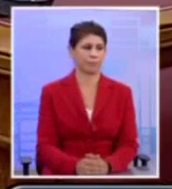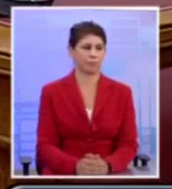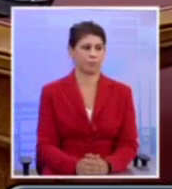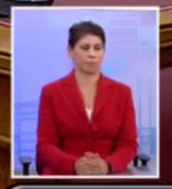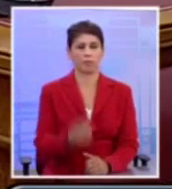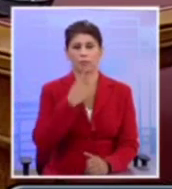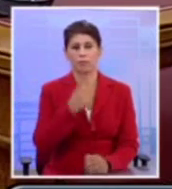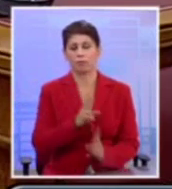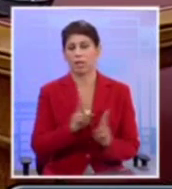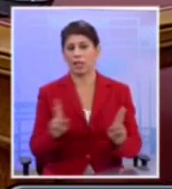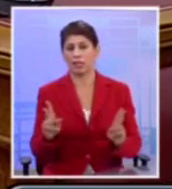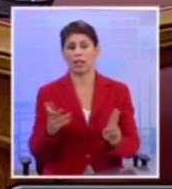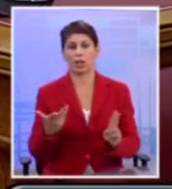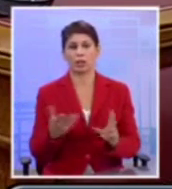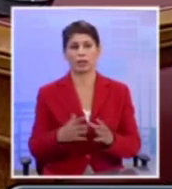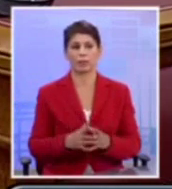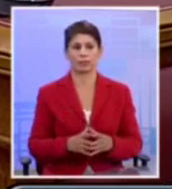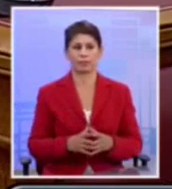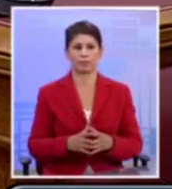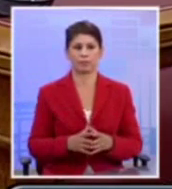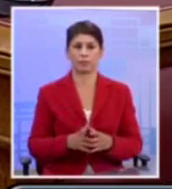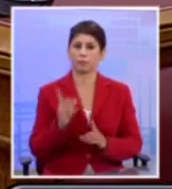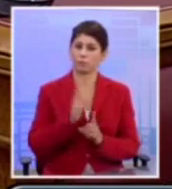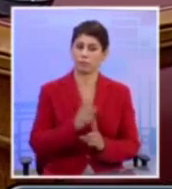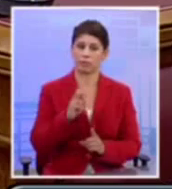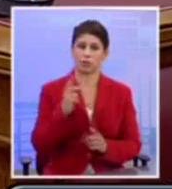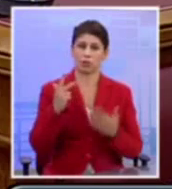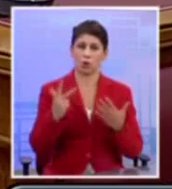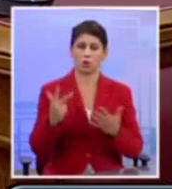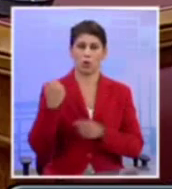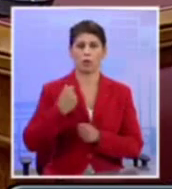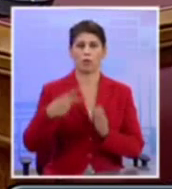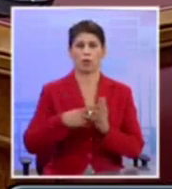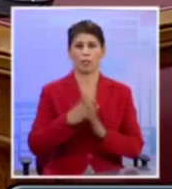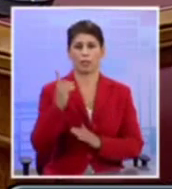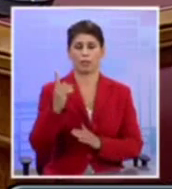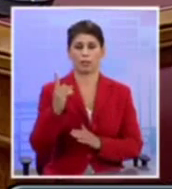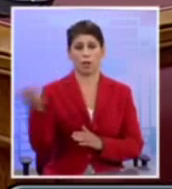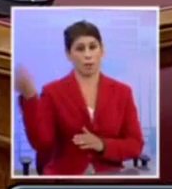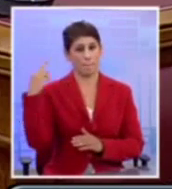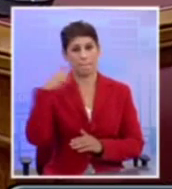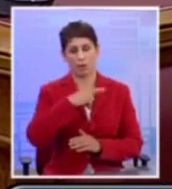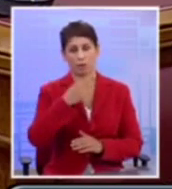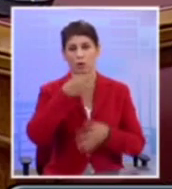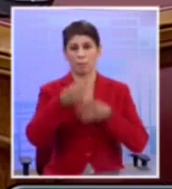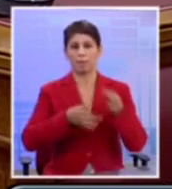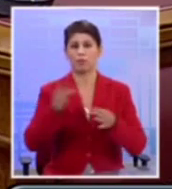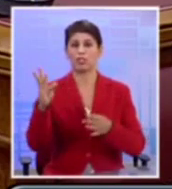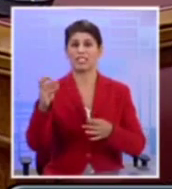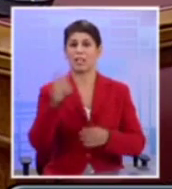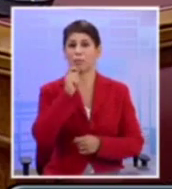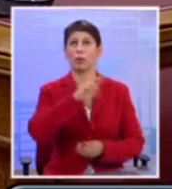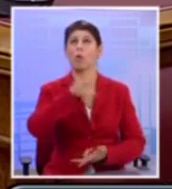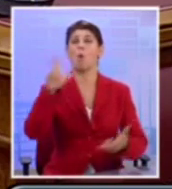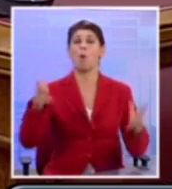λέγανε ξεκάθαρα ότι, και συγκεκριμένα στις 28 πρώτου του 2011, ο πρώην Πρωθυπουργός, μιλώντας σε 30 δημοσιογράφους από